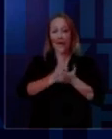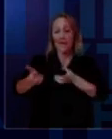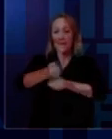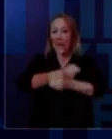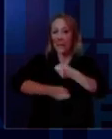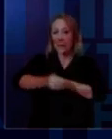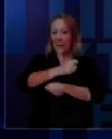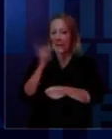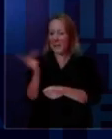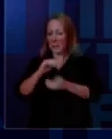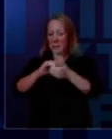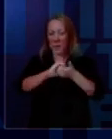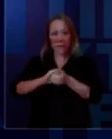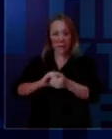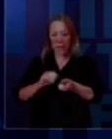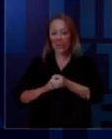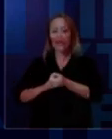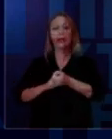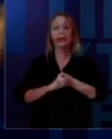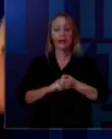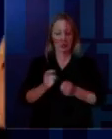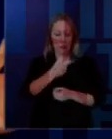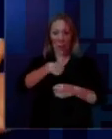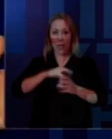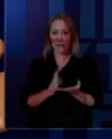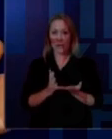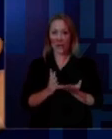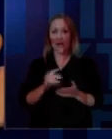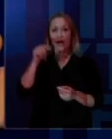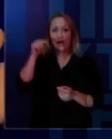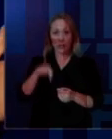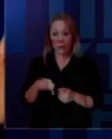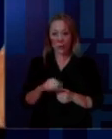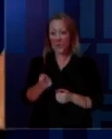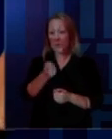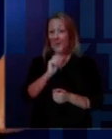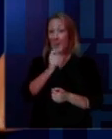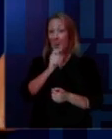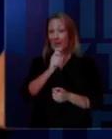επιχειρηματικότητα και την κοινωνική συνοχή, τότε πρόκειται για σαφή πολιτική επιλογή,